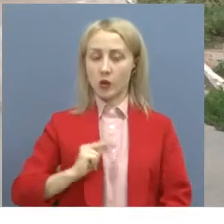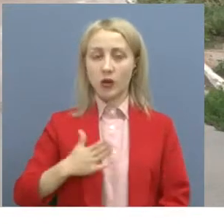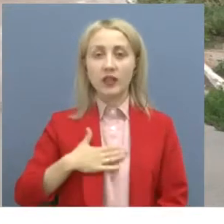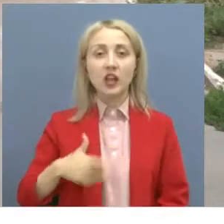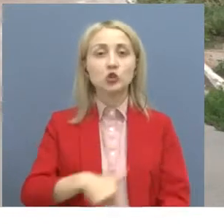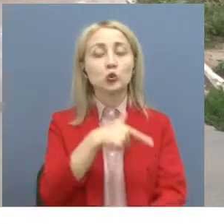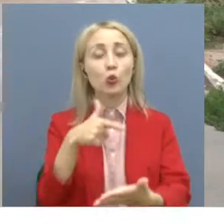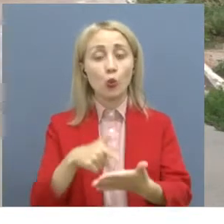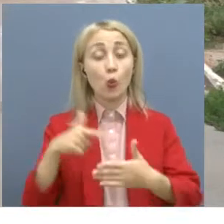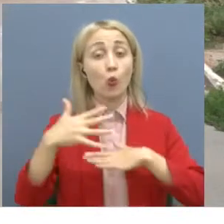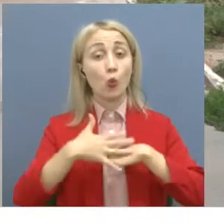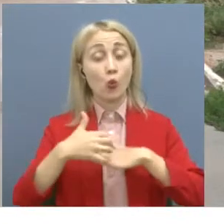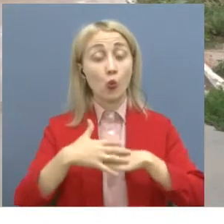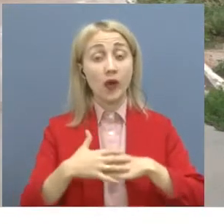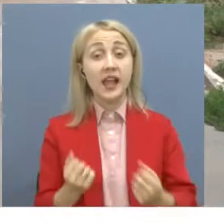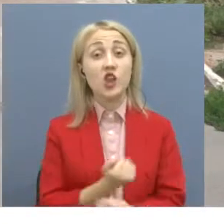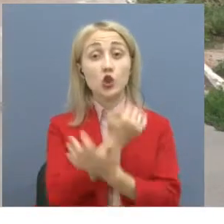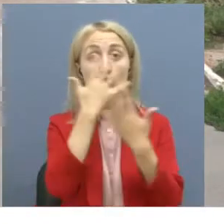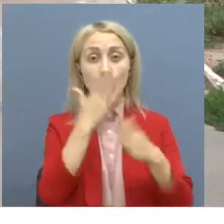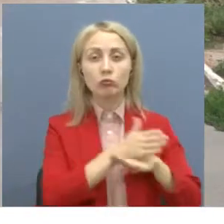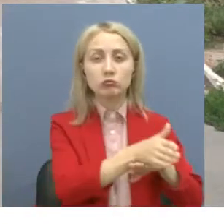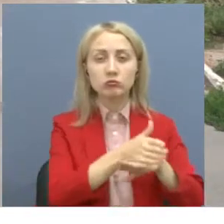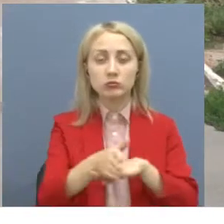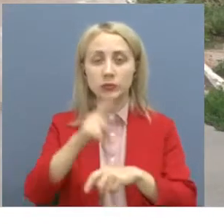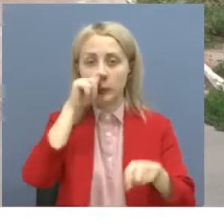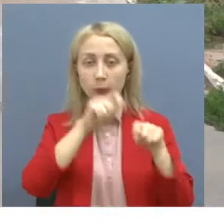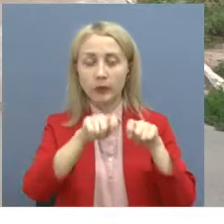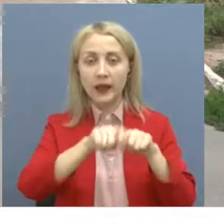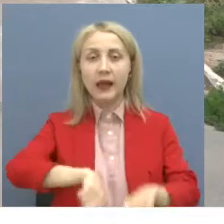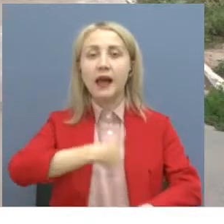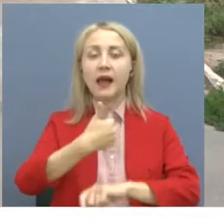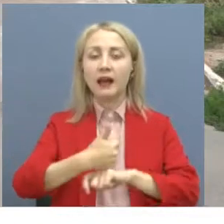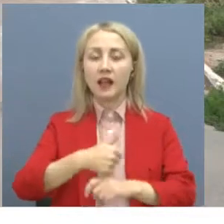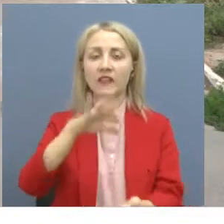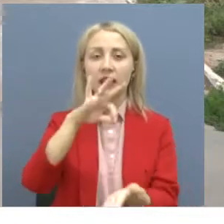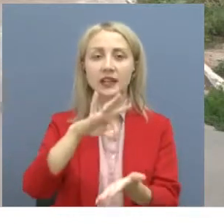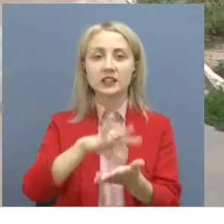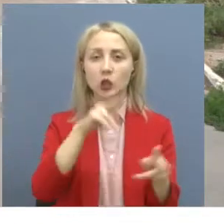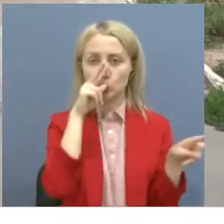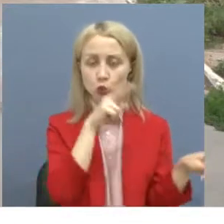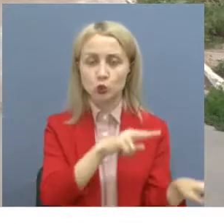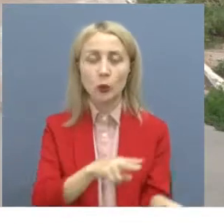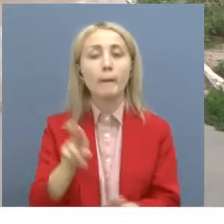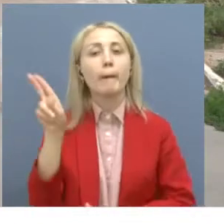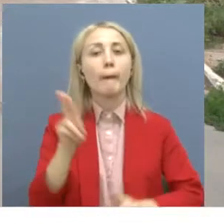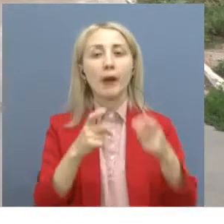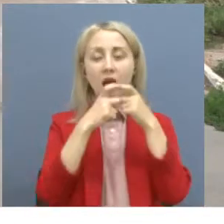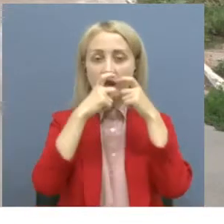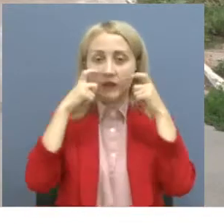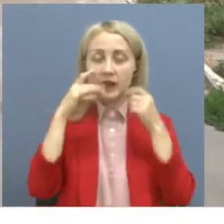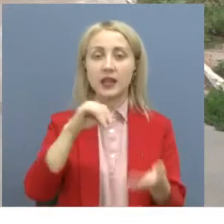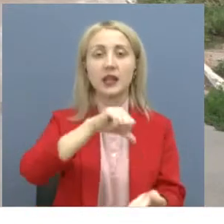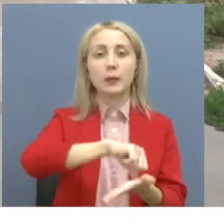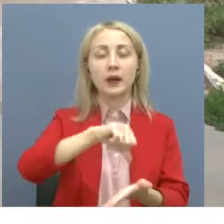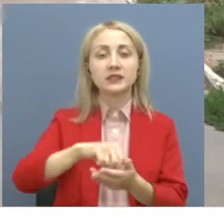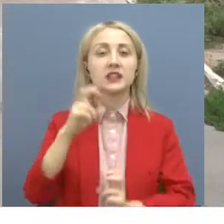кешкі уақытта дәріханаларға рейдтер жүргізілуде. Басты мақсатымыз қала тұрғындары мен кәсіпкерлік өкілдеріне санитарлық талаптарды сақтауды